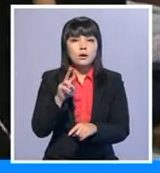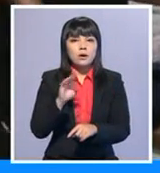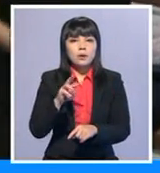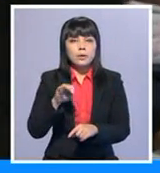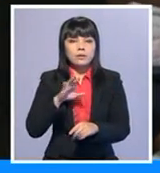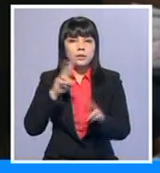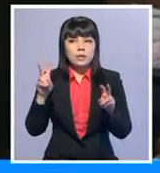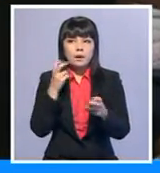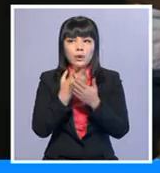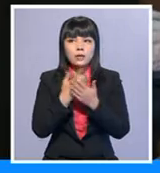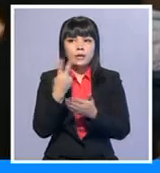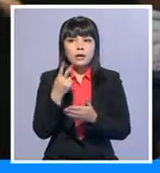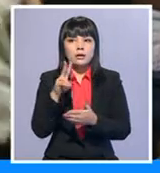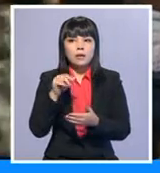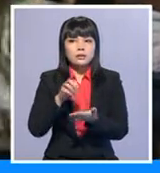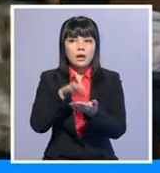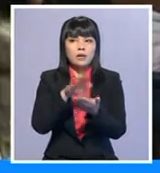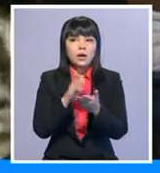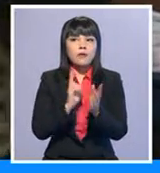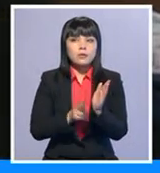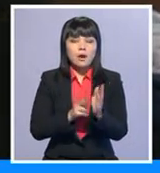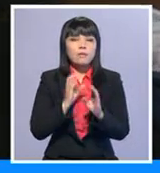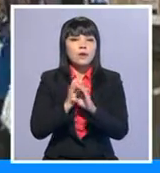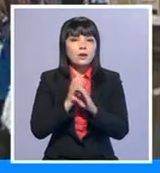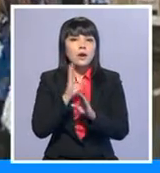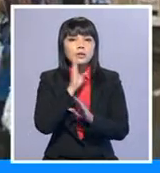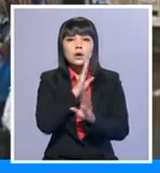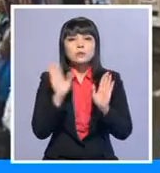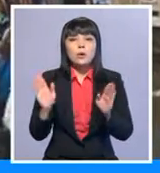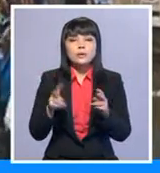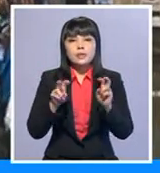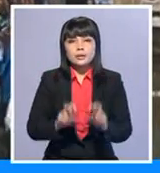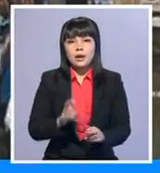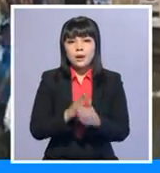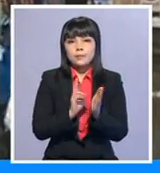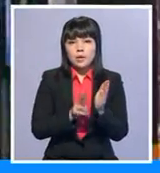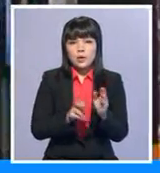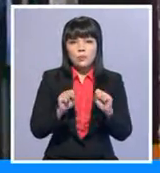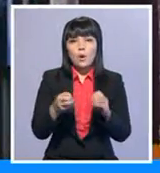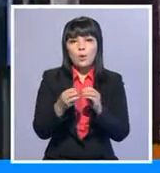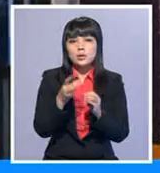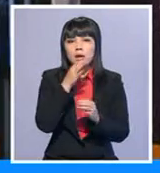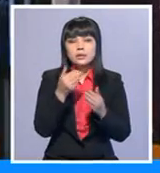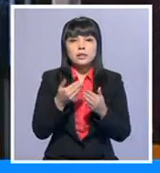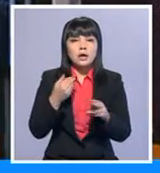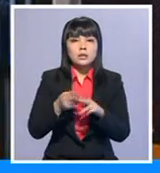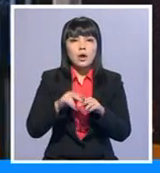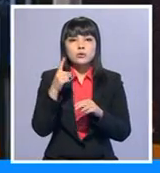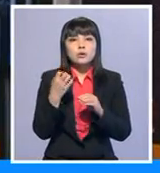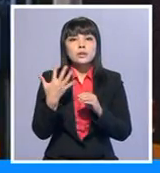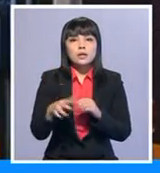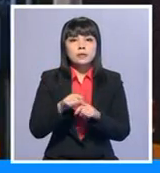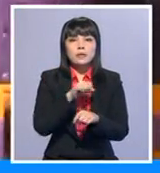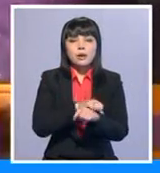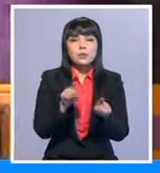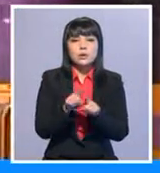қосымша екінші класты вагондар тіркеледі. Және бұларға тек әйелдер отырғызылады. Алайда вагондарға 10 жасқа дейінгі, бойы 150